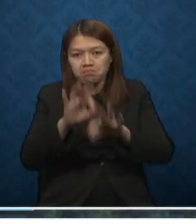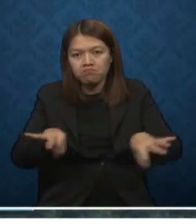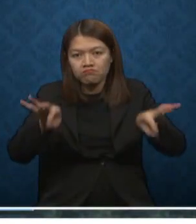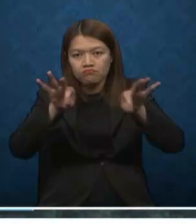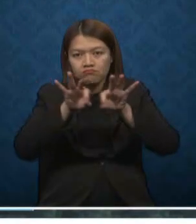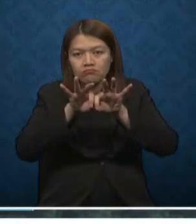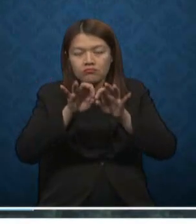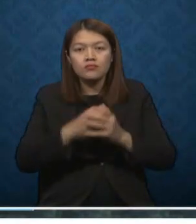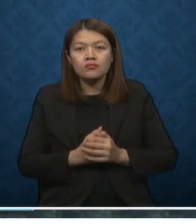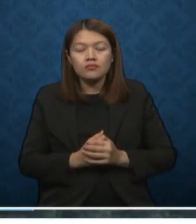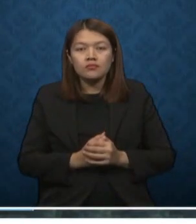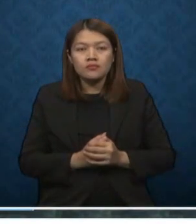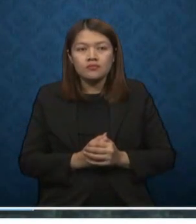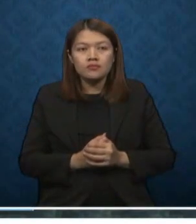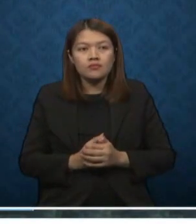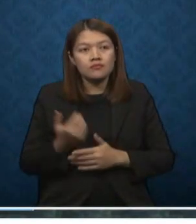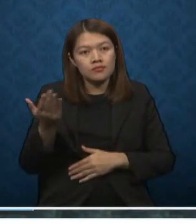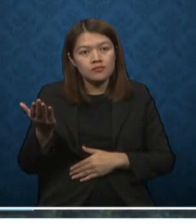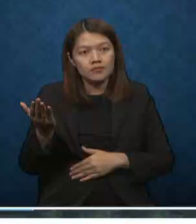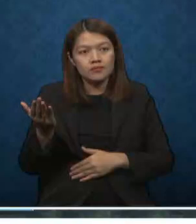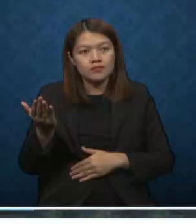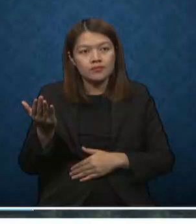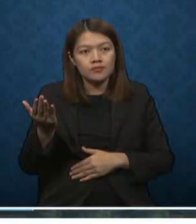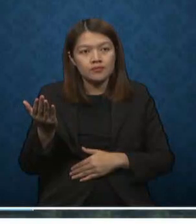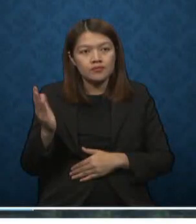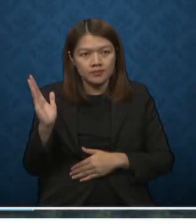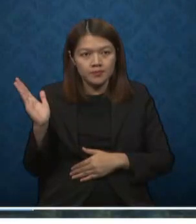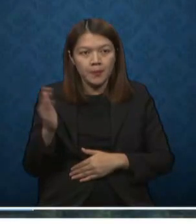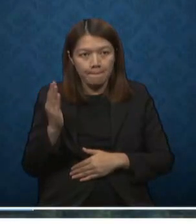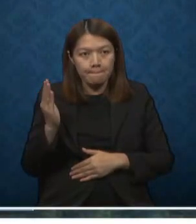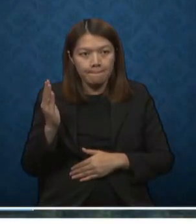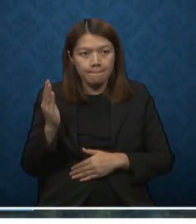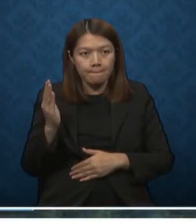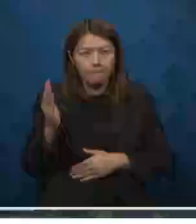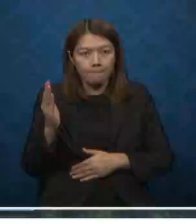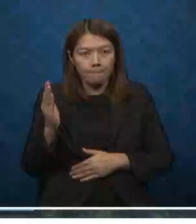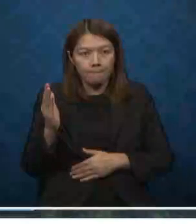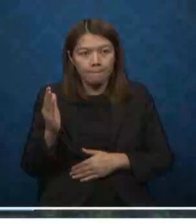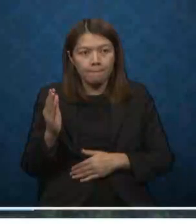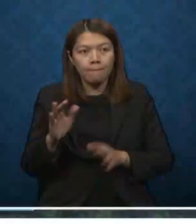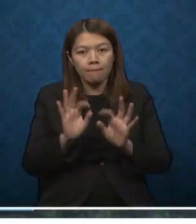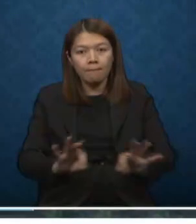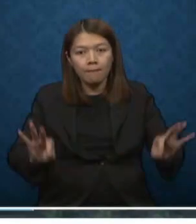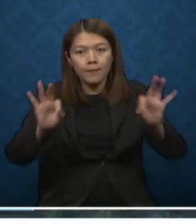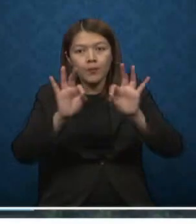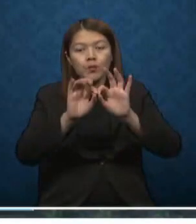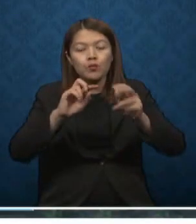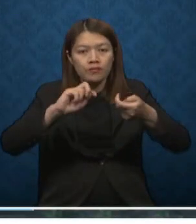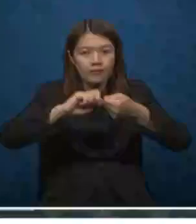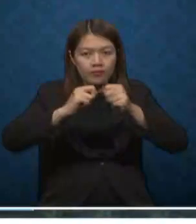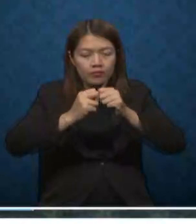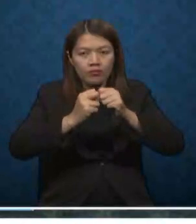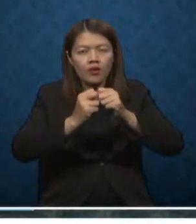ครับอันนี้ก็เป็นภาพรวมต่อไปเลยครับให้ความสำคัญเกี่ยวกับเรื่องของปัญหาที่เ